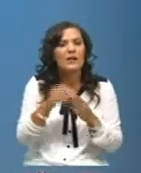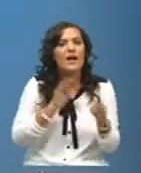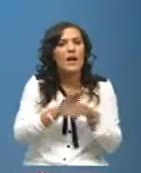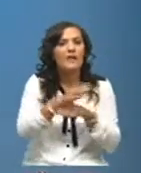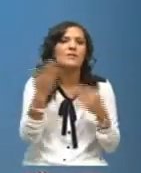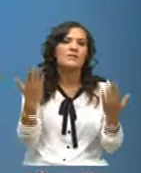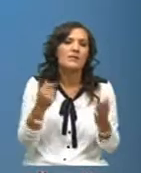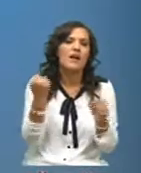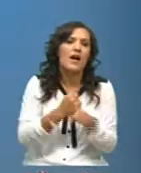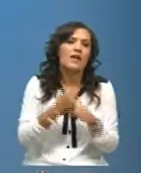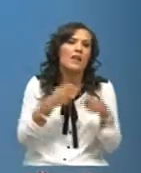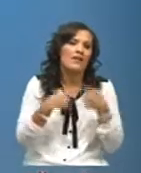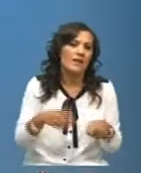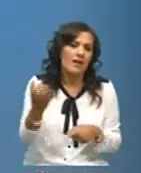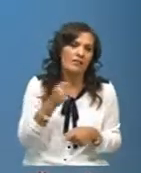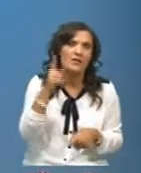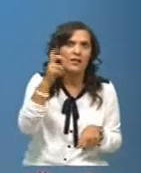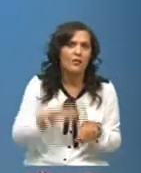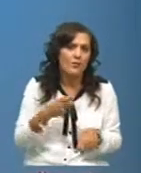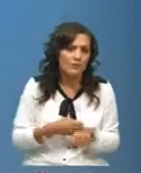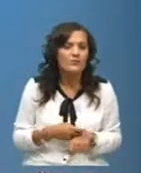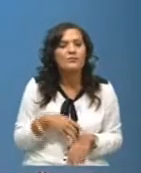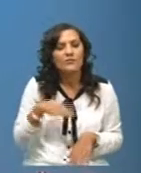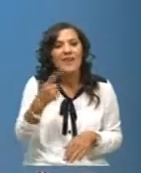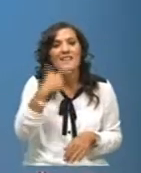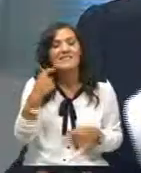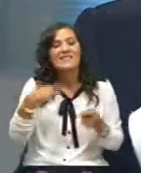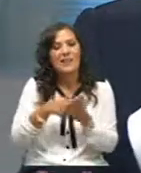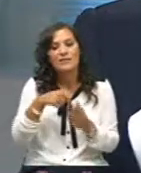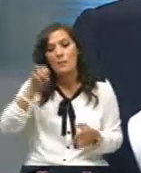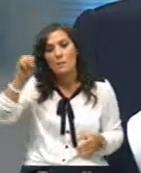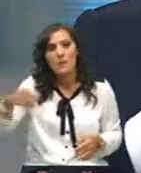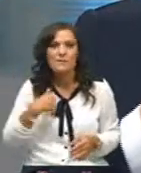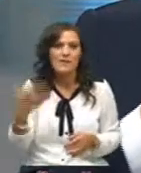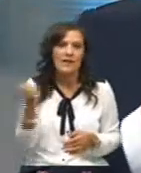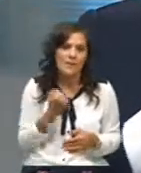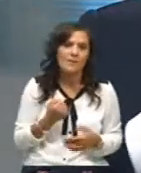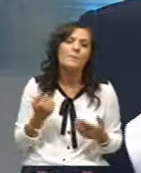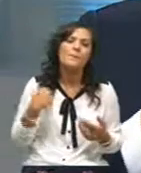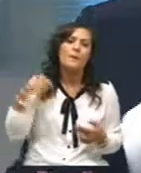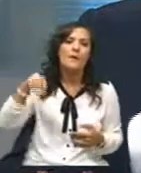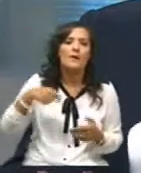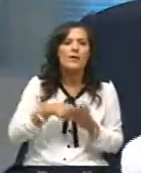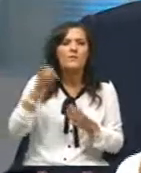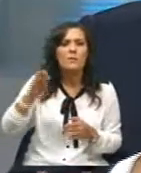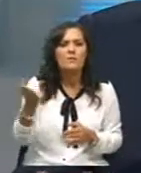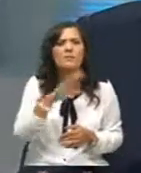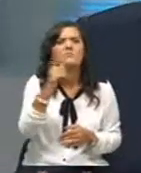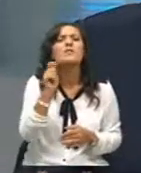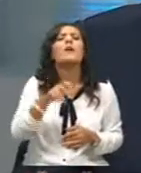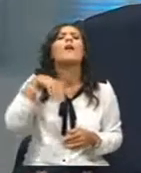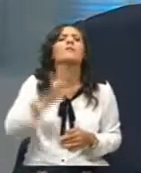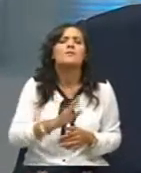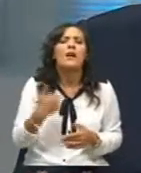hayatımızın İnşallah Garanti İnşallah o zaman eski lastiğiniz doğru bırakıyorsunuz ki biz alalım Evet biz orada biraz orada başka bir şey